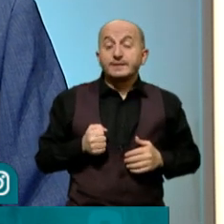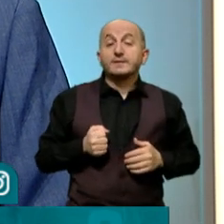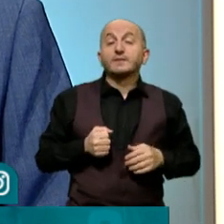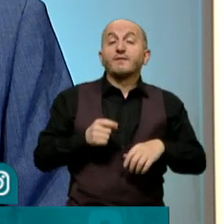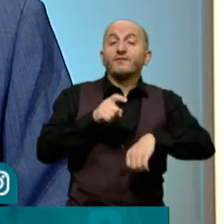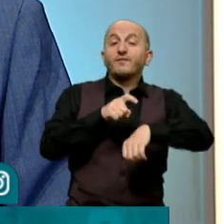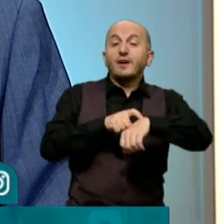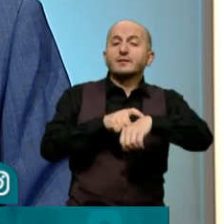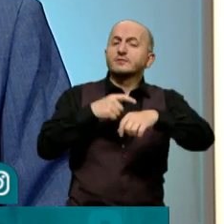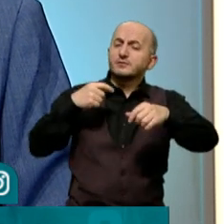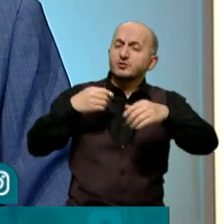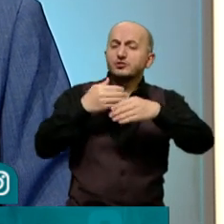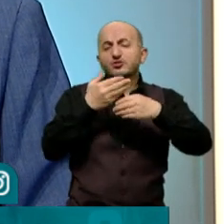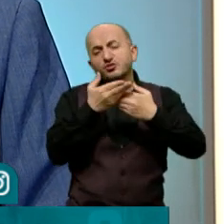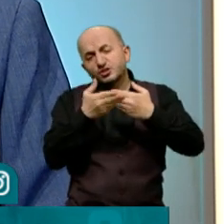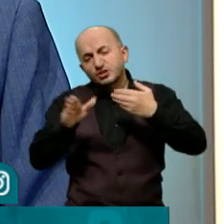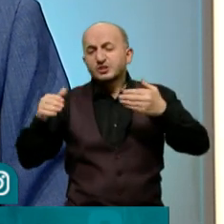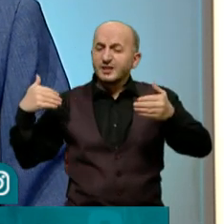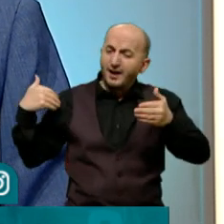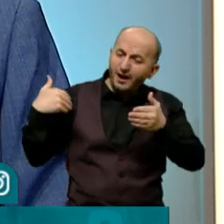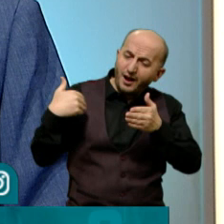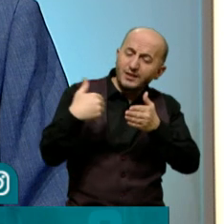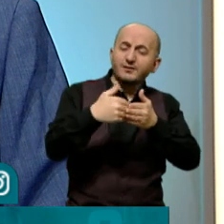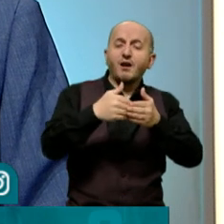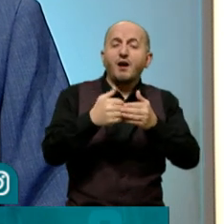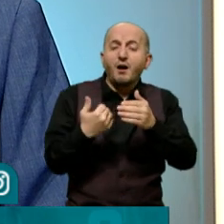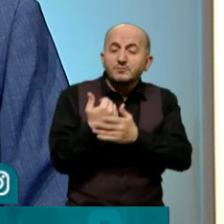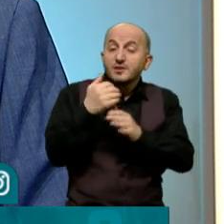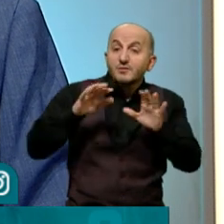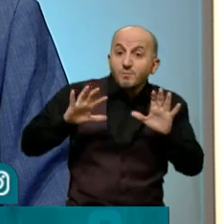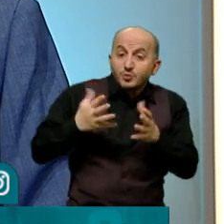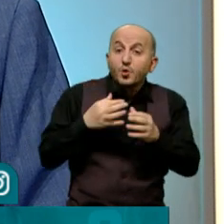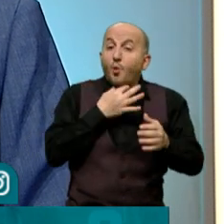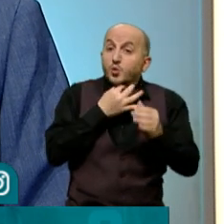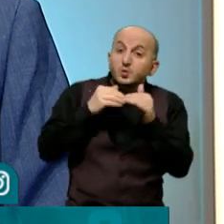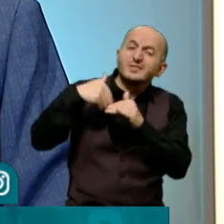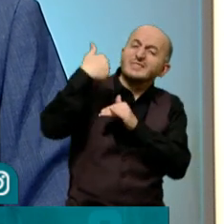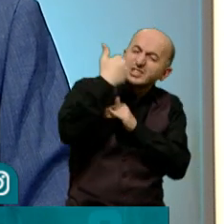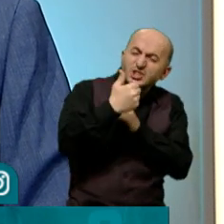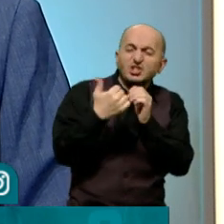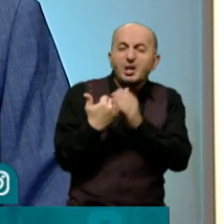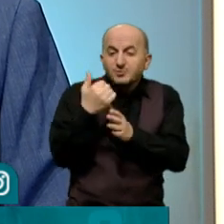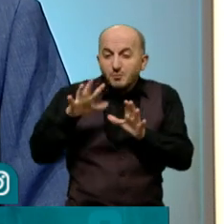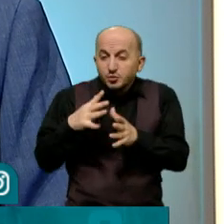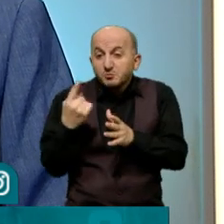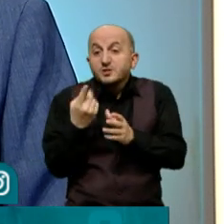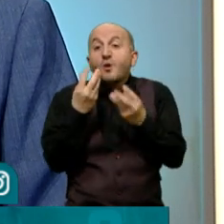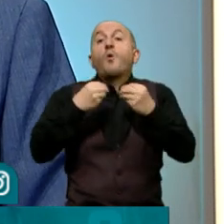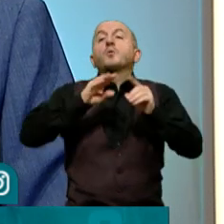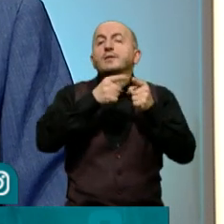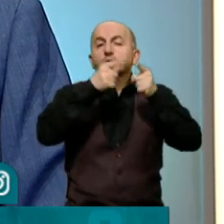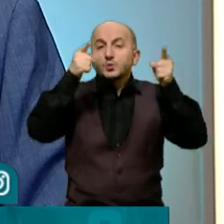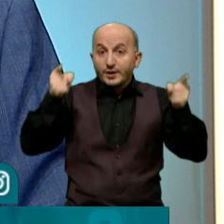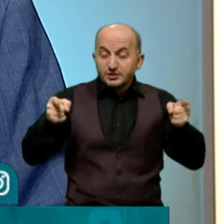Vakit çıkıncaya kadar başka abdestini bozacak. Özrünün dışında abdest bozucu bir şey vakı olmadığı